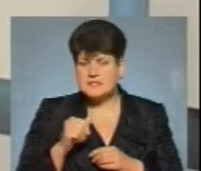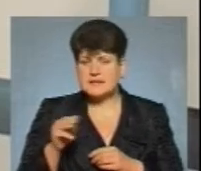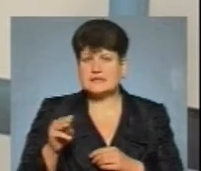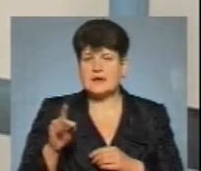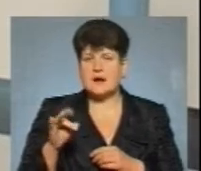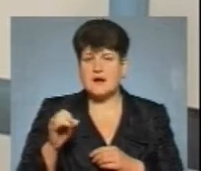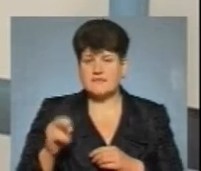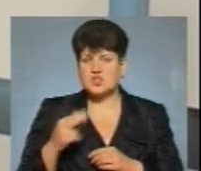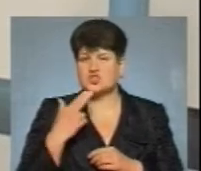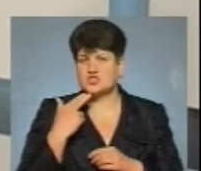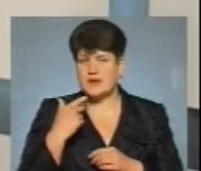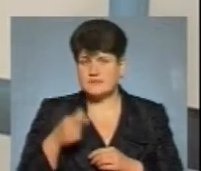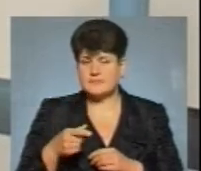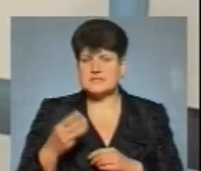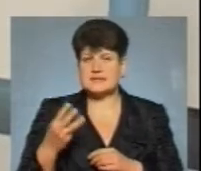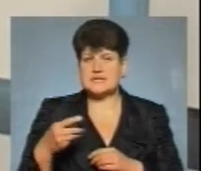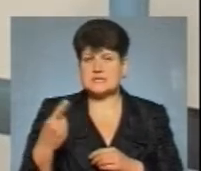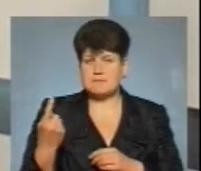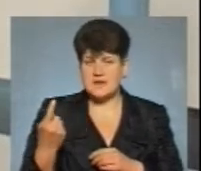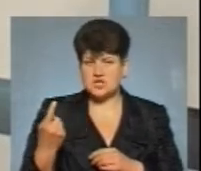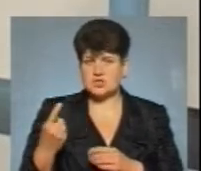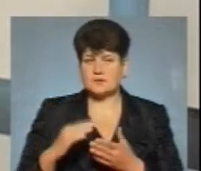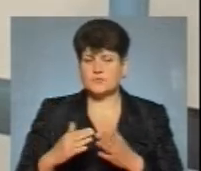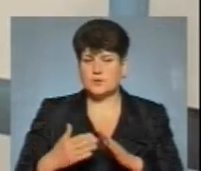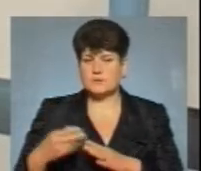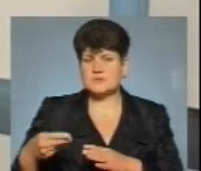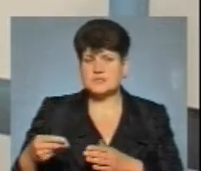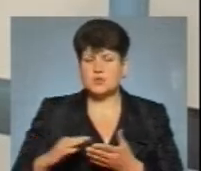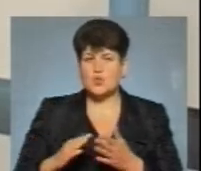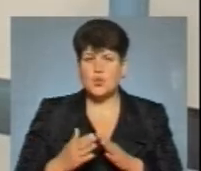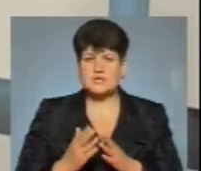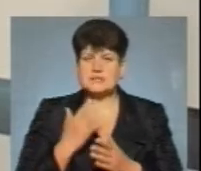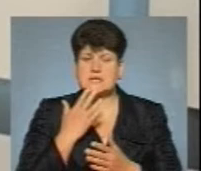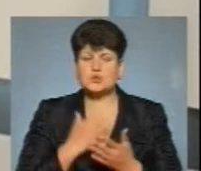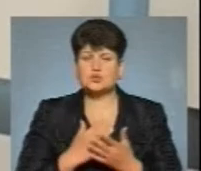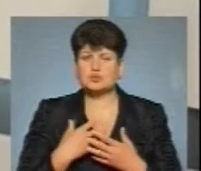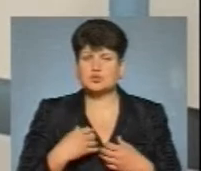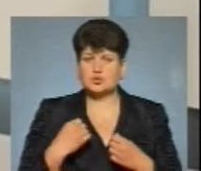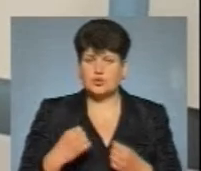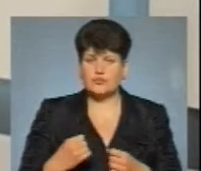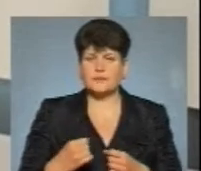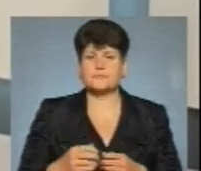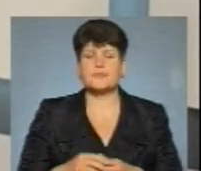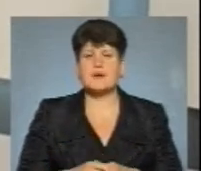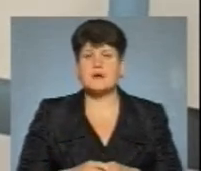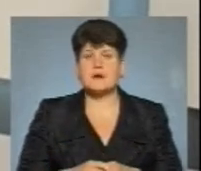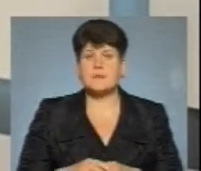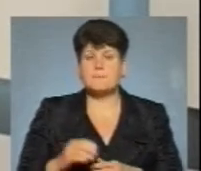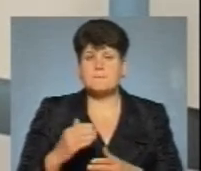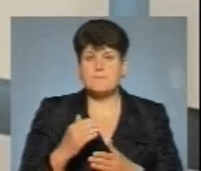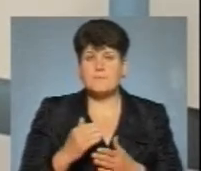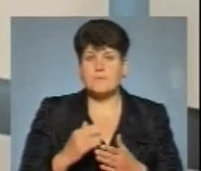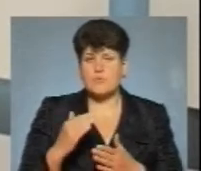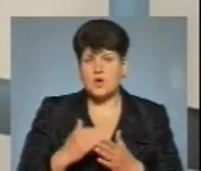і за червень. Це 31-й пакет підписання угоди з Національною службою здоров'я, пакет медичних гарантій, програма